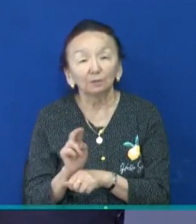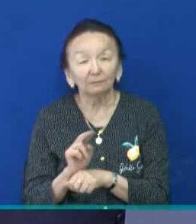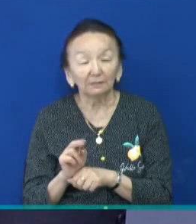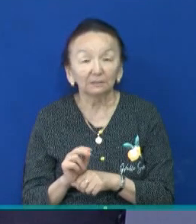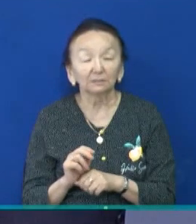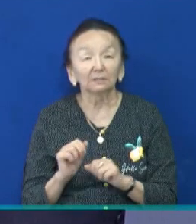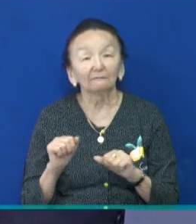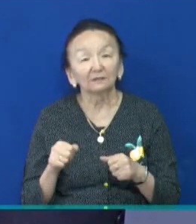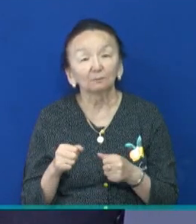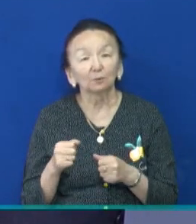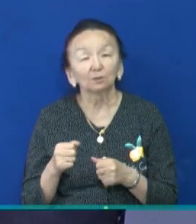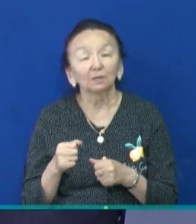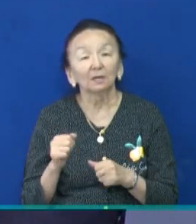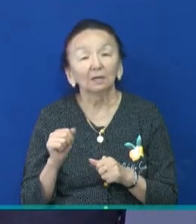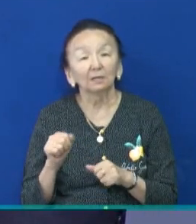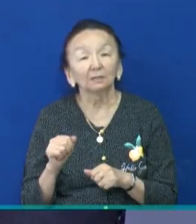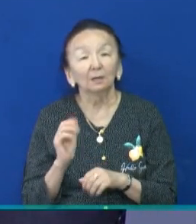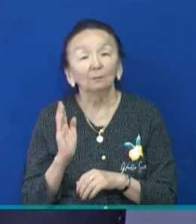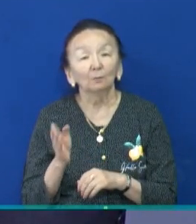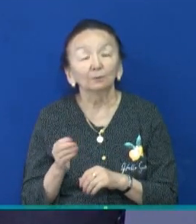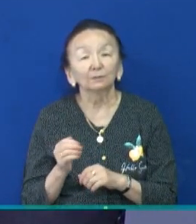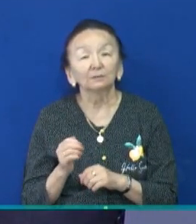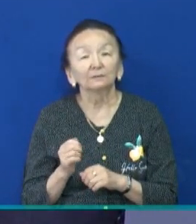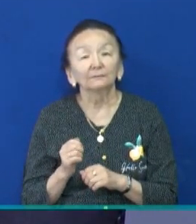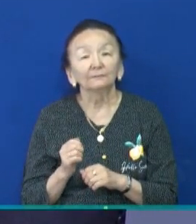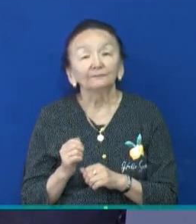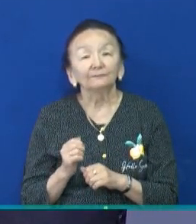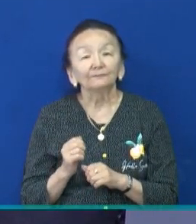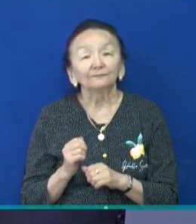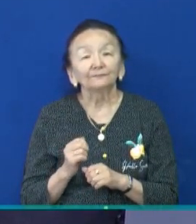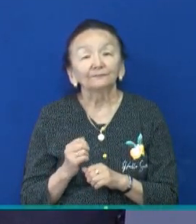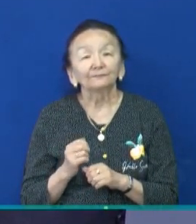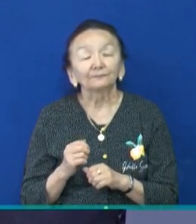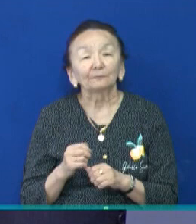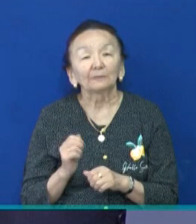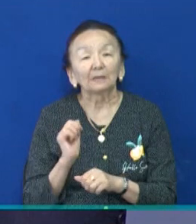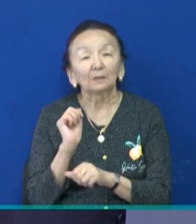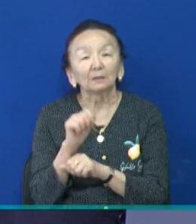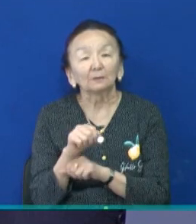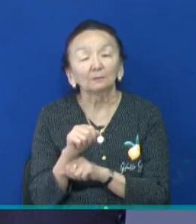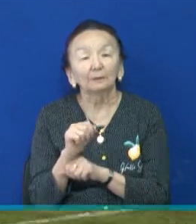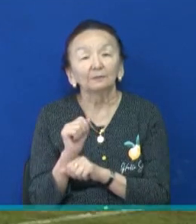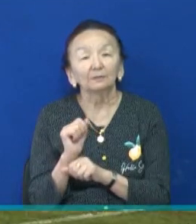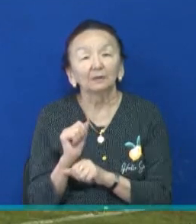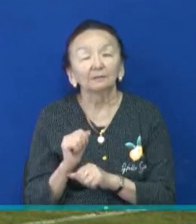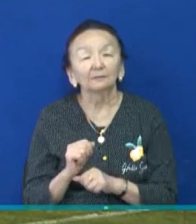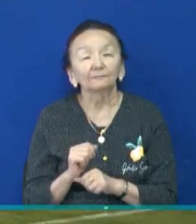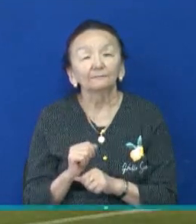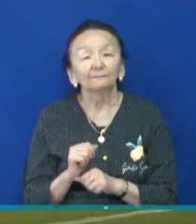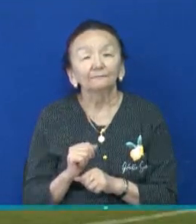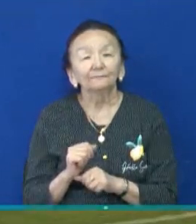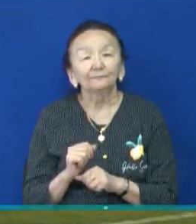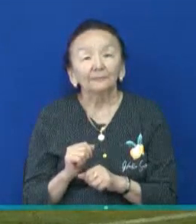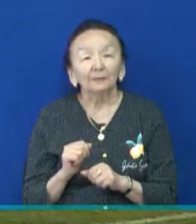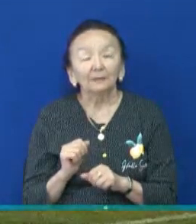осы бюджеттен тыс сол компаниялардың есебінен жаңасын саламыз деп ойлап отырмыз. Ел премьер